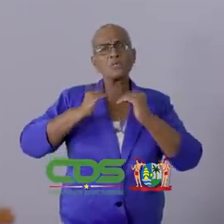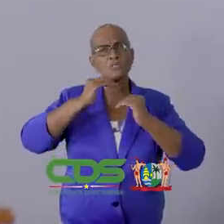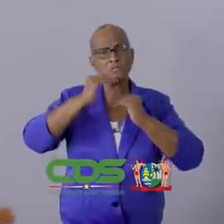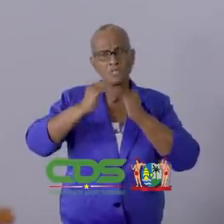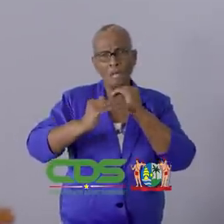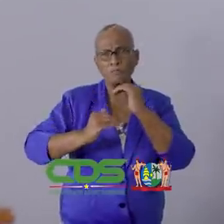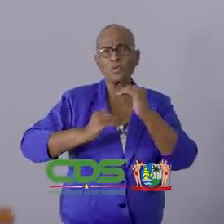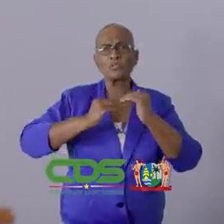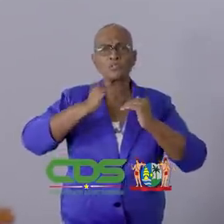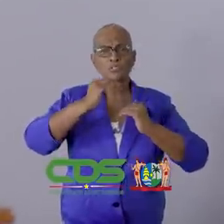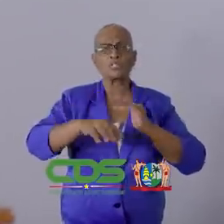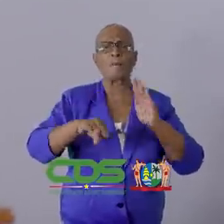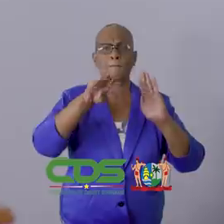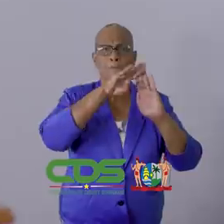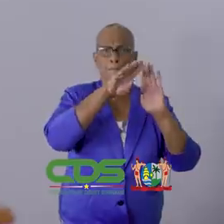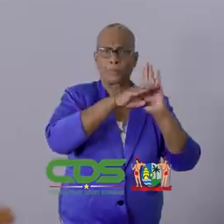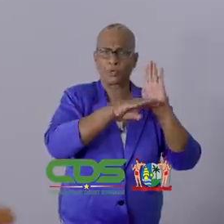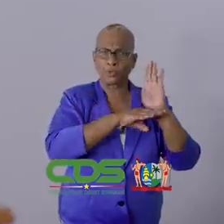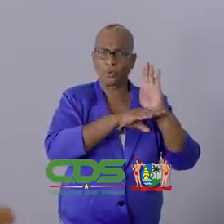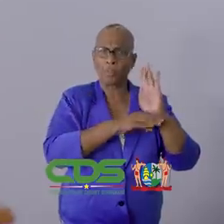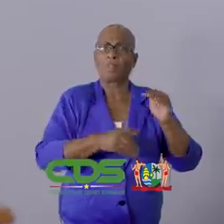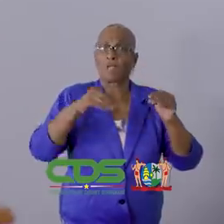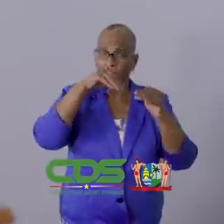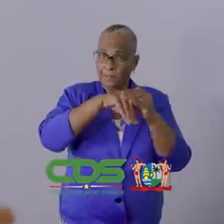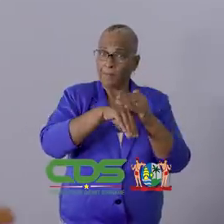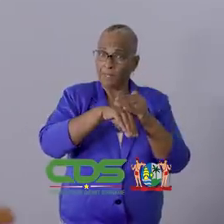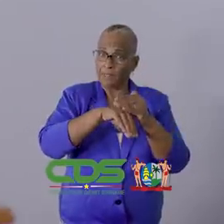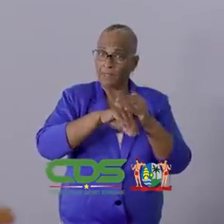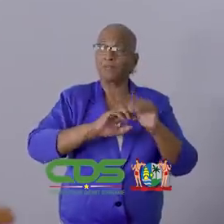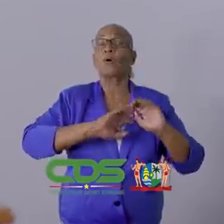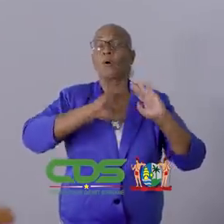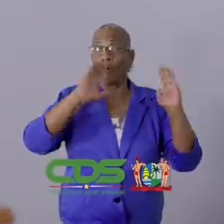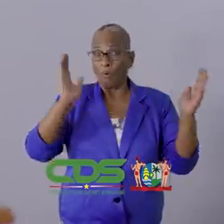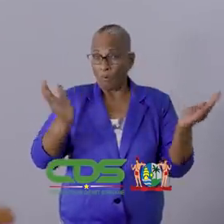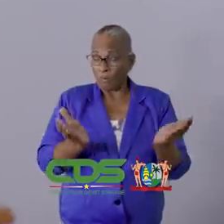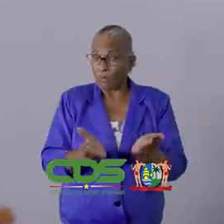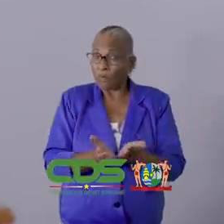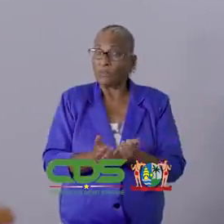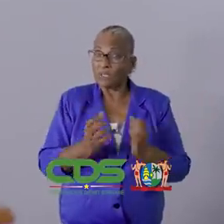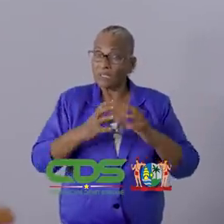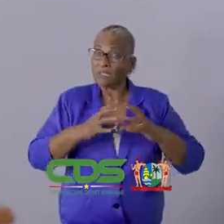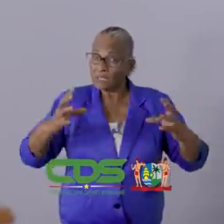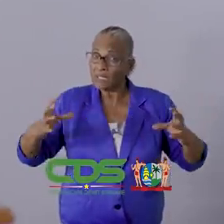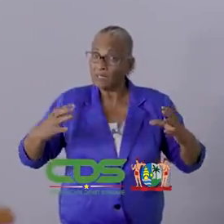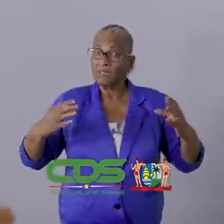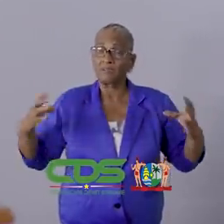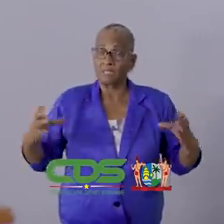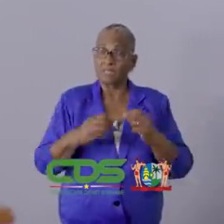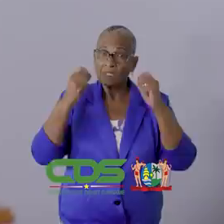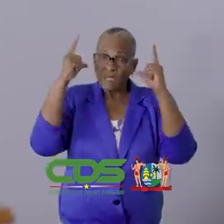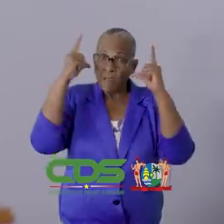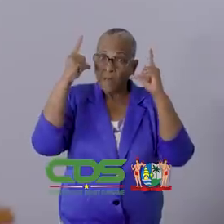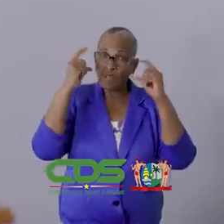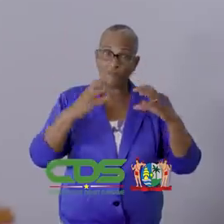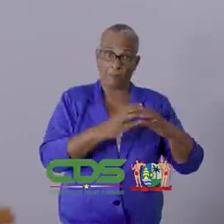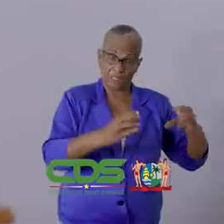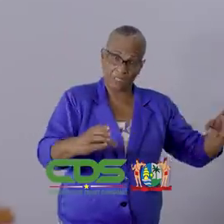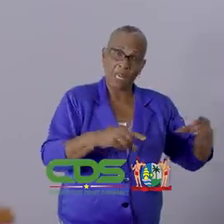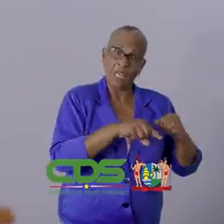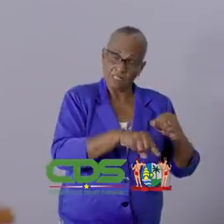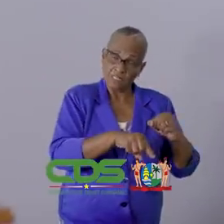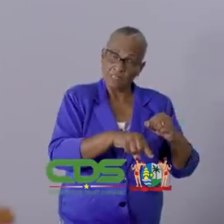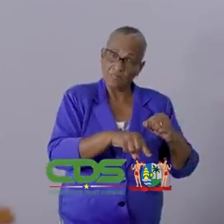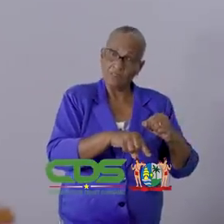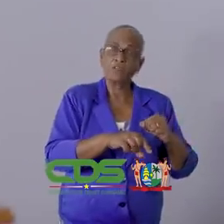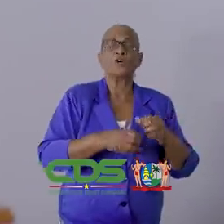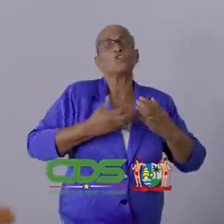stap de nodige protocollen implementeren, weten wij dat grote delen van de samenleving en diverse sectoren in het